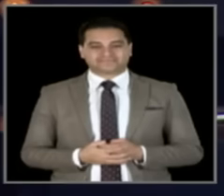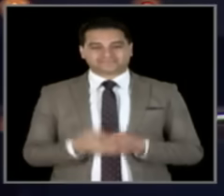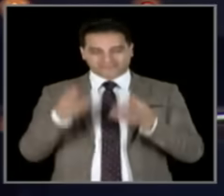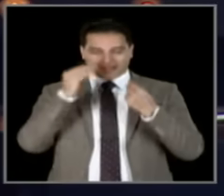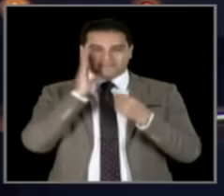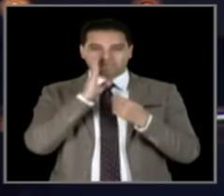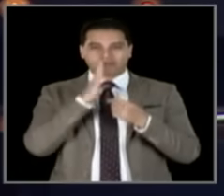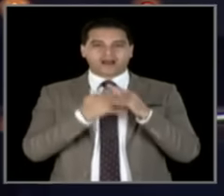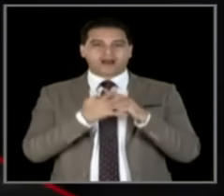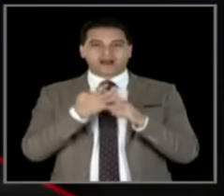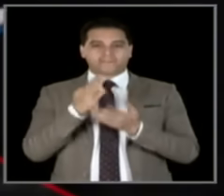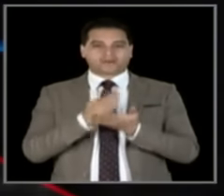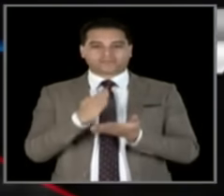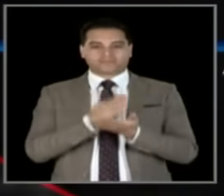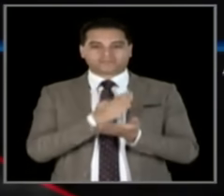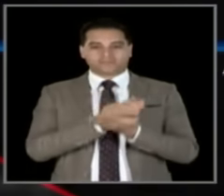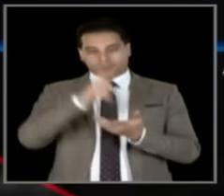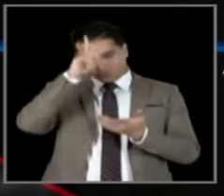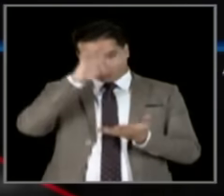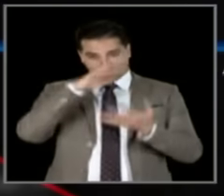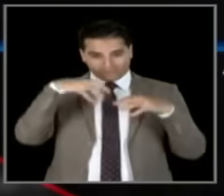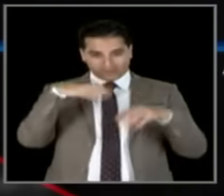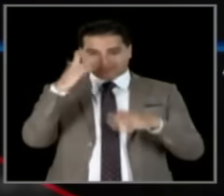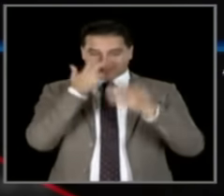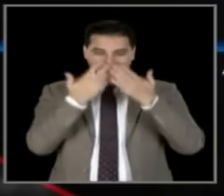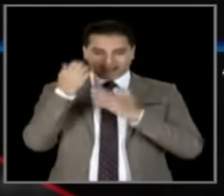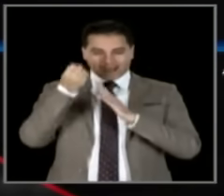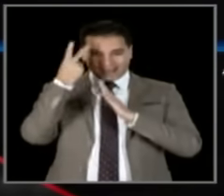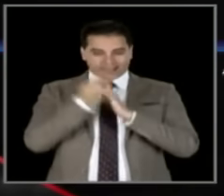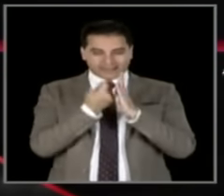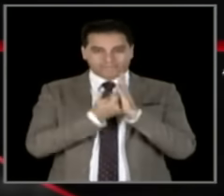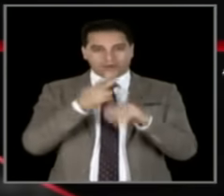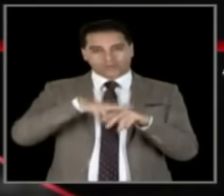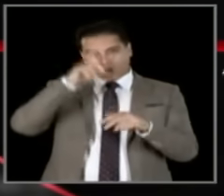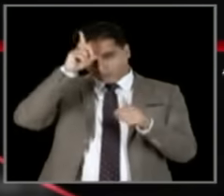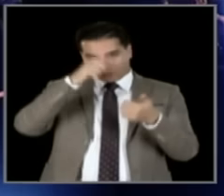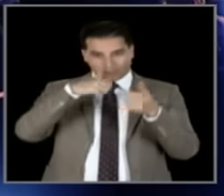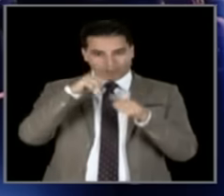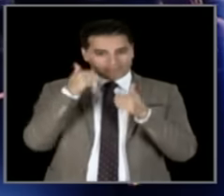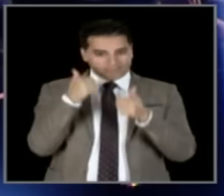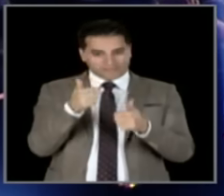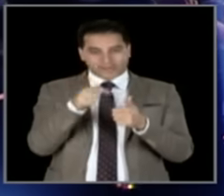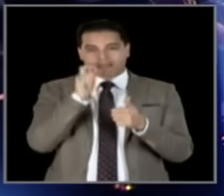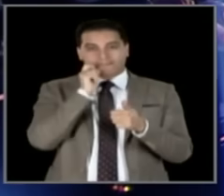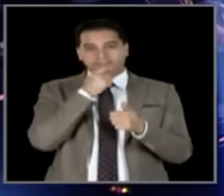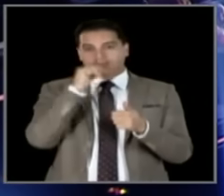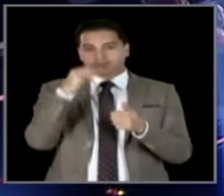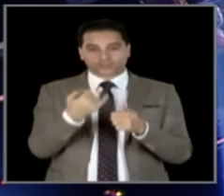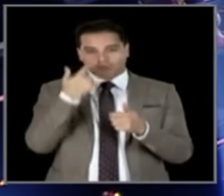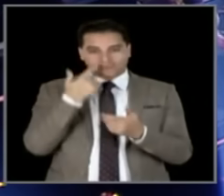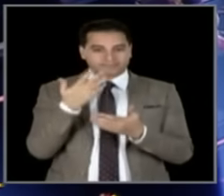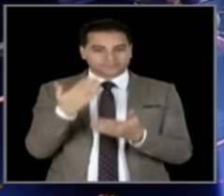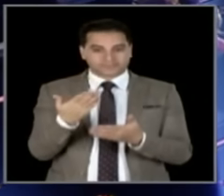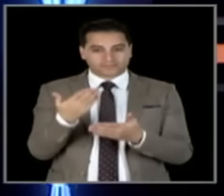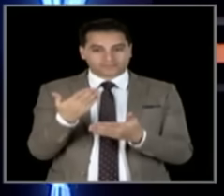فقرة العلم 4 أجزاء: جغرافيا، تاريخ، أدب، وعلوم. امتى جوكر يا جماعه دمياط؟